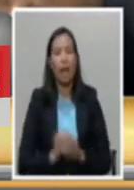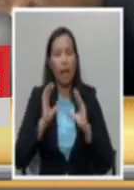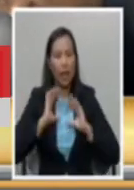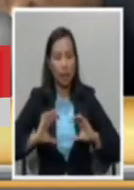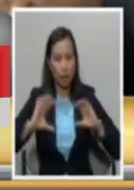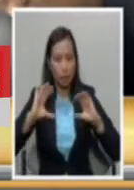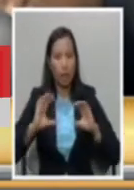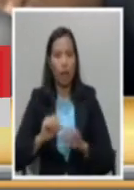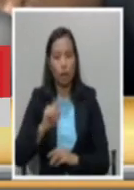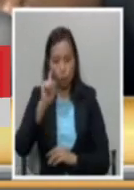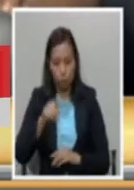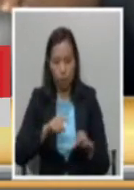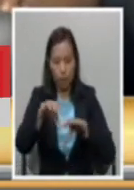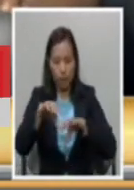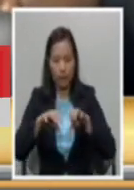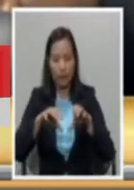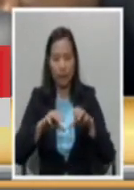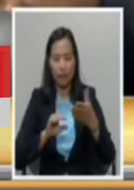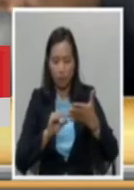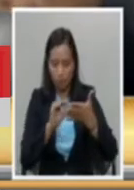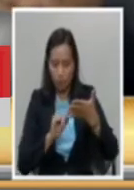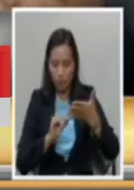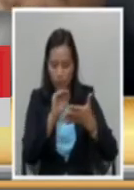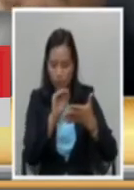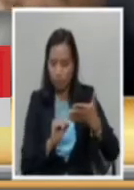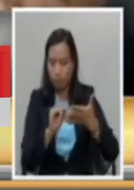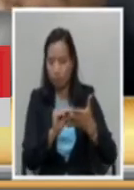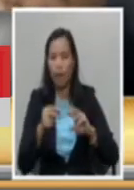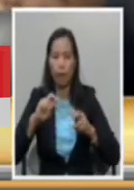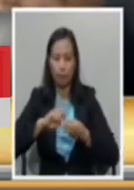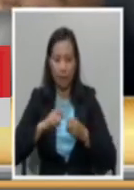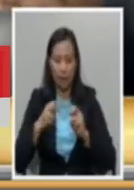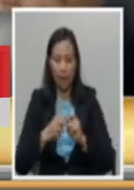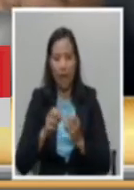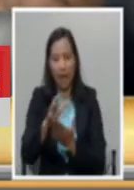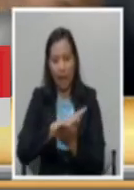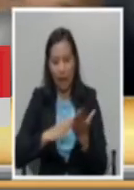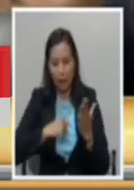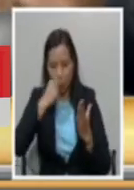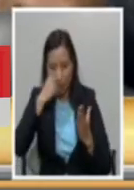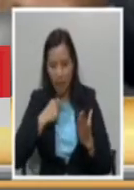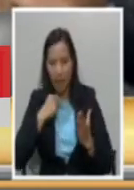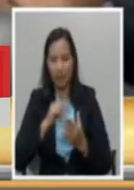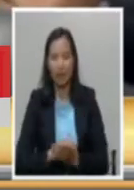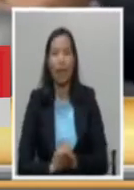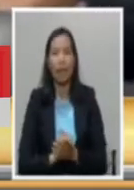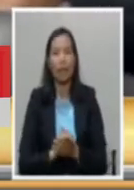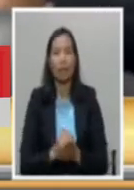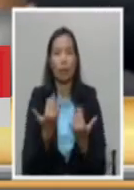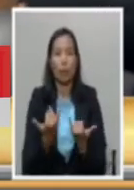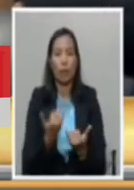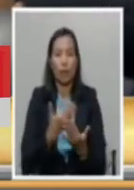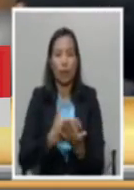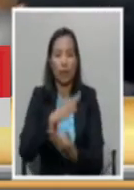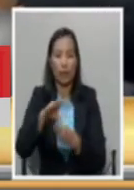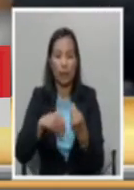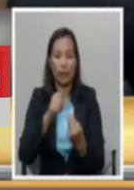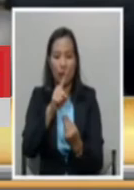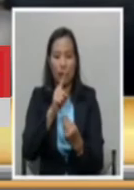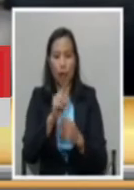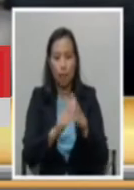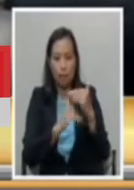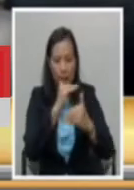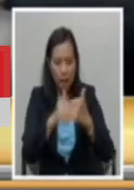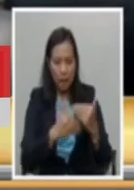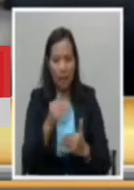ะต้องจัดลำดับความสำคัญของปัญหาของประเทศว่าในขณะที่ประเทศเราอยู่ในภาวะเศรษฐกิจถดถอยอย่างนี้